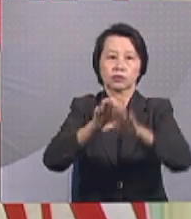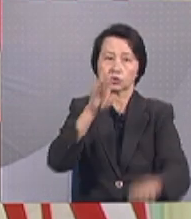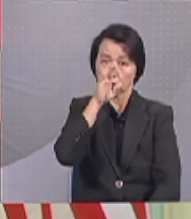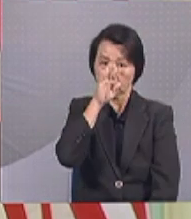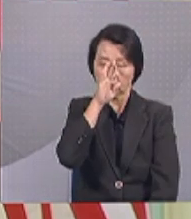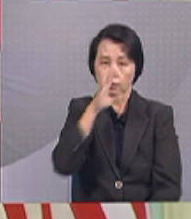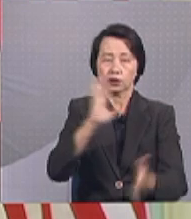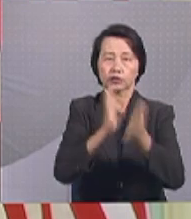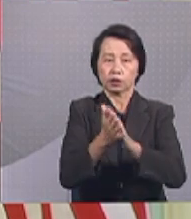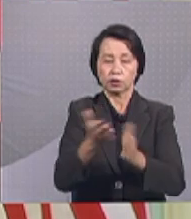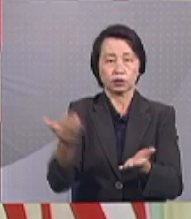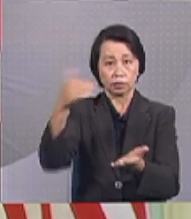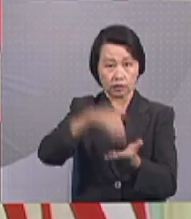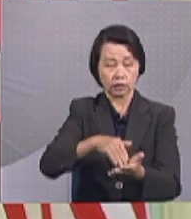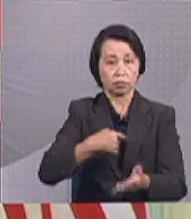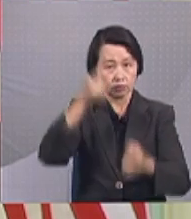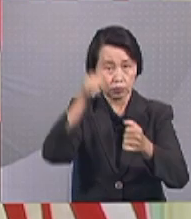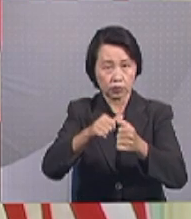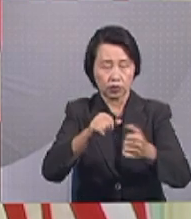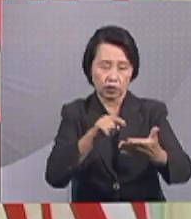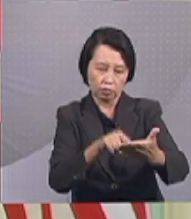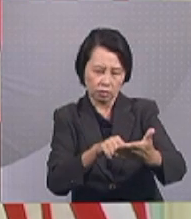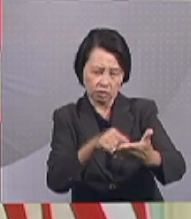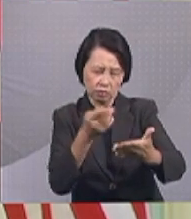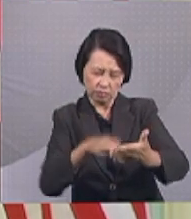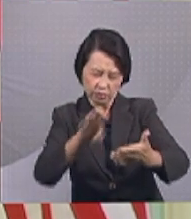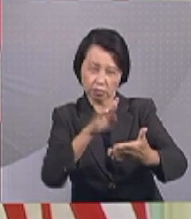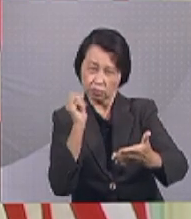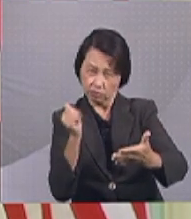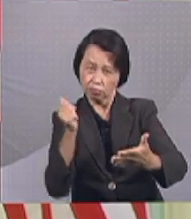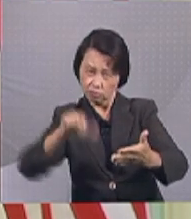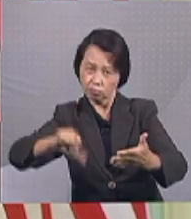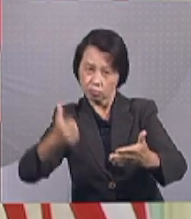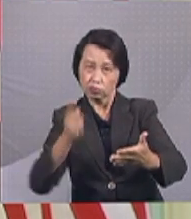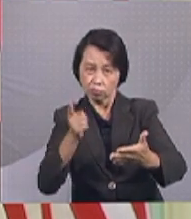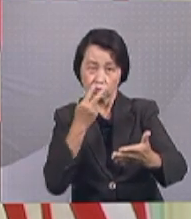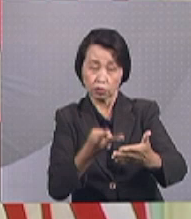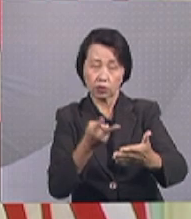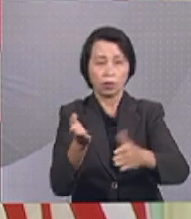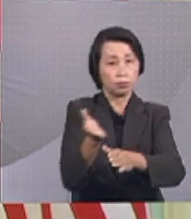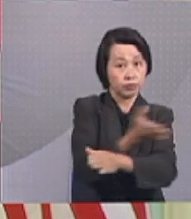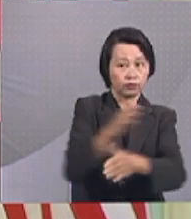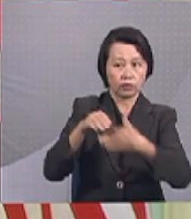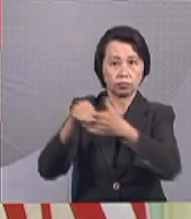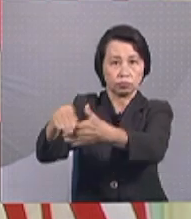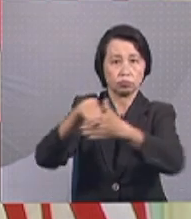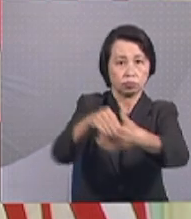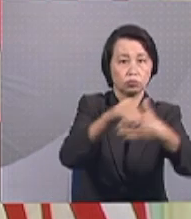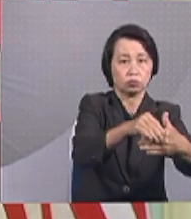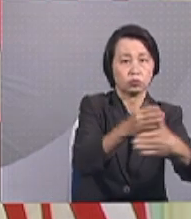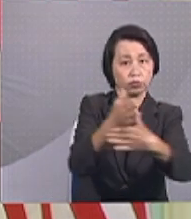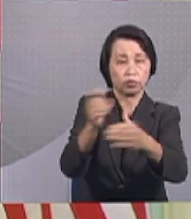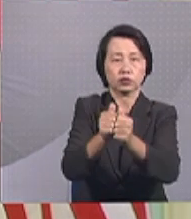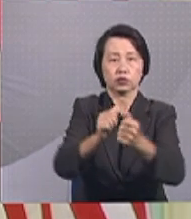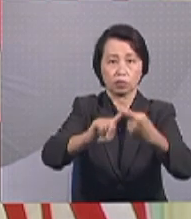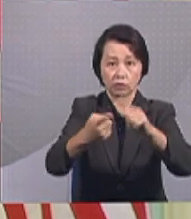itu, sekali lagi saya ingatkan, semak dulu, pastikan kesahihan dulu sebelum berkongsi dengan sesiapa saja.